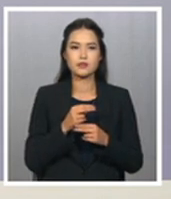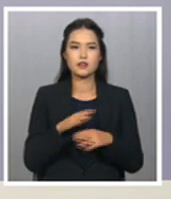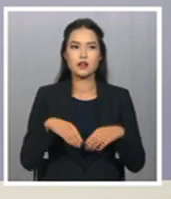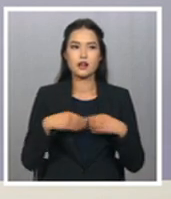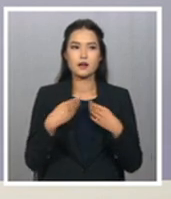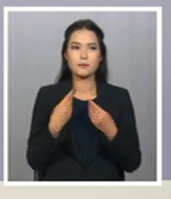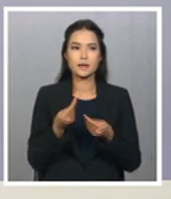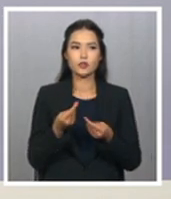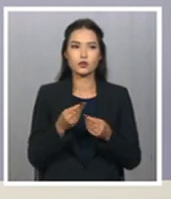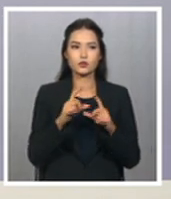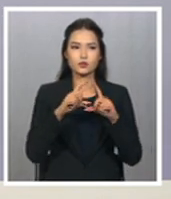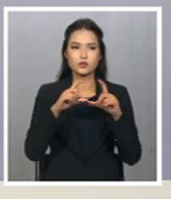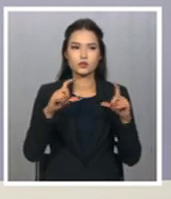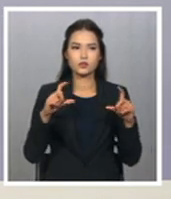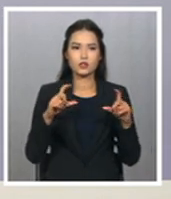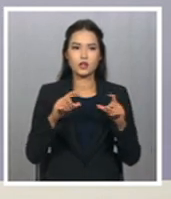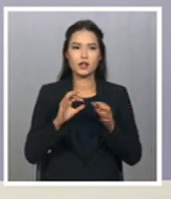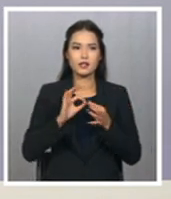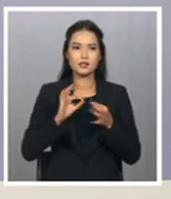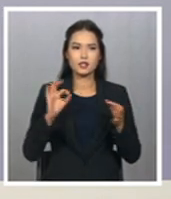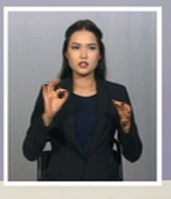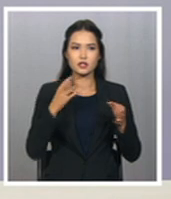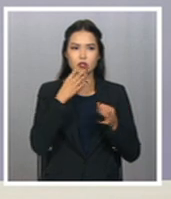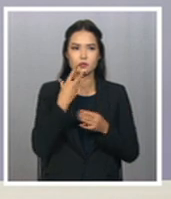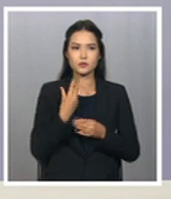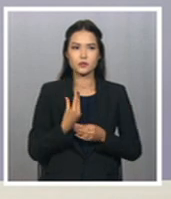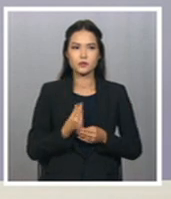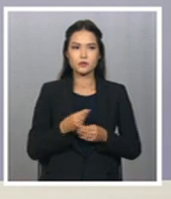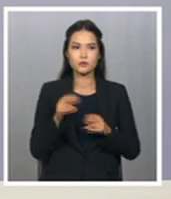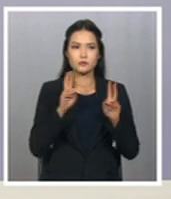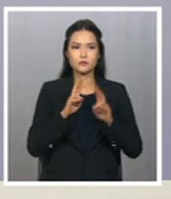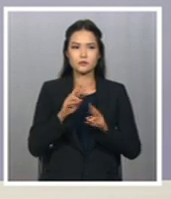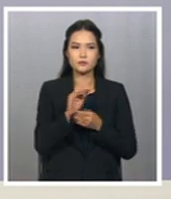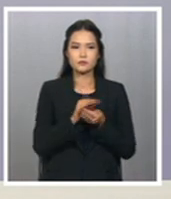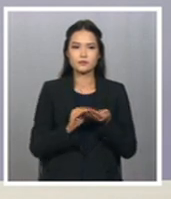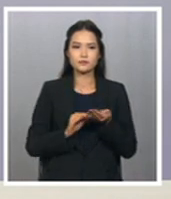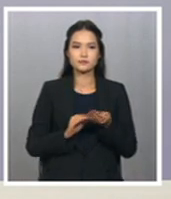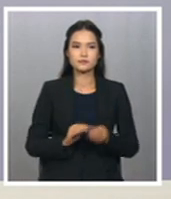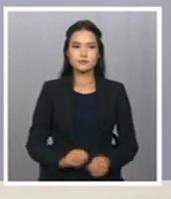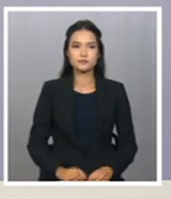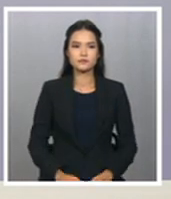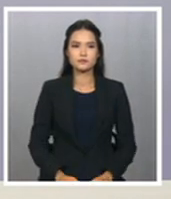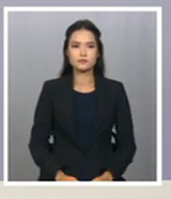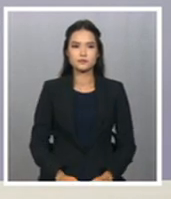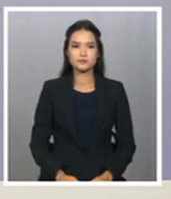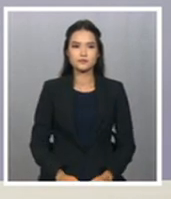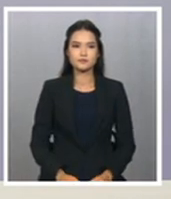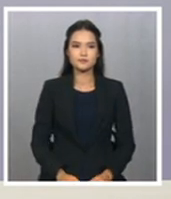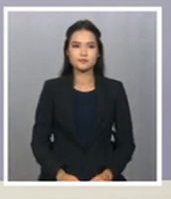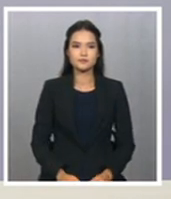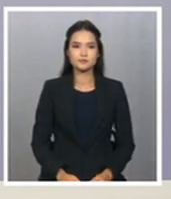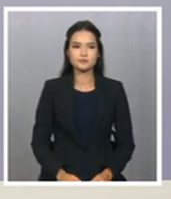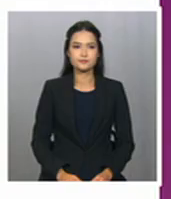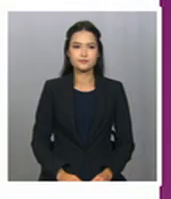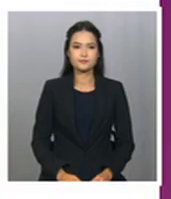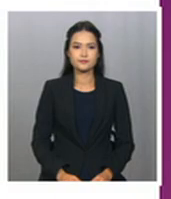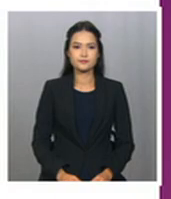Берілген үзінділердегі сәтті өзіңіз баяндап көріңіз. Уақыт беріледі, іске